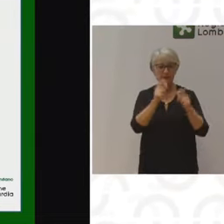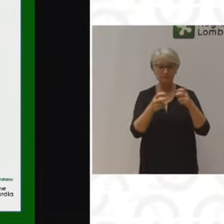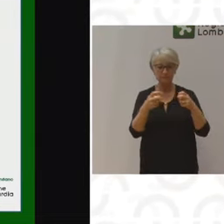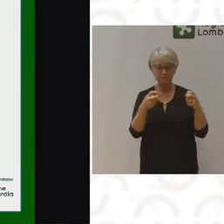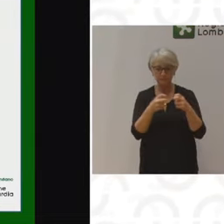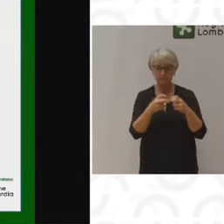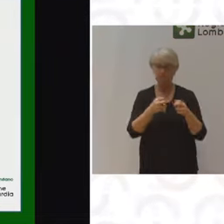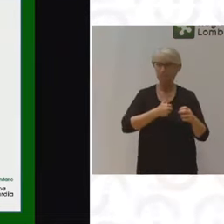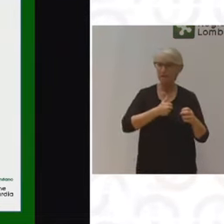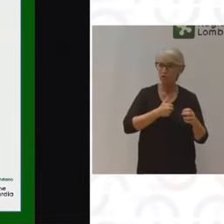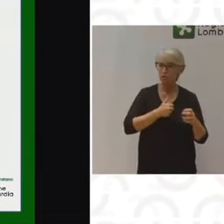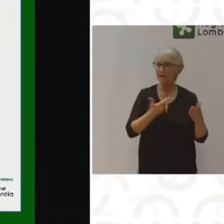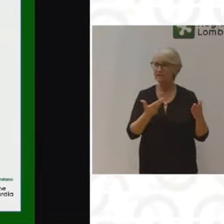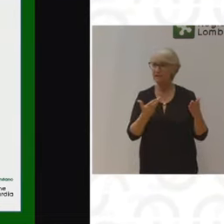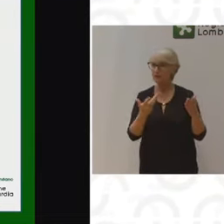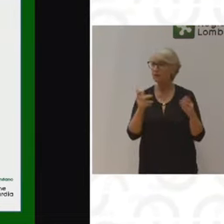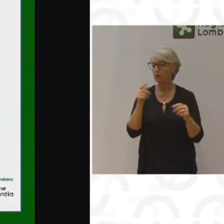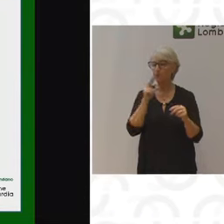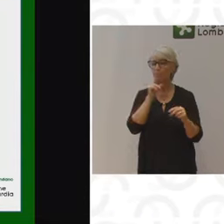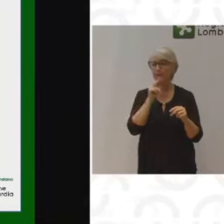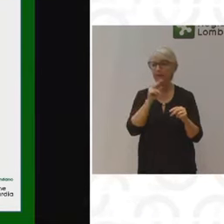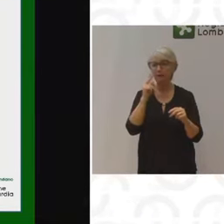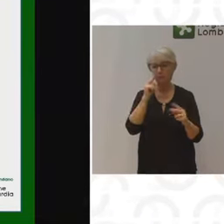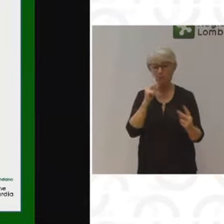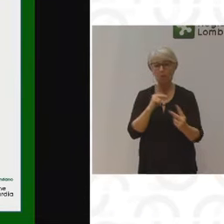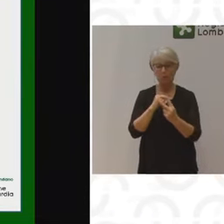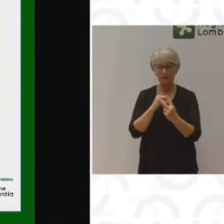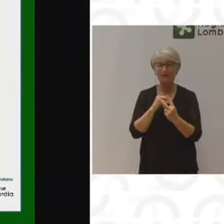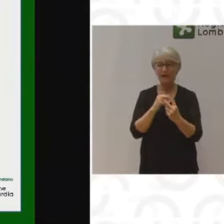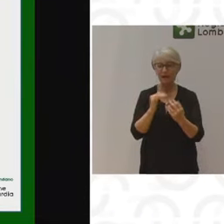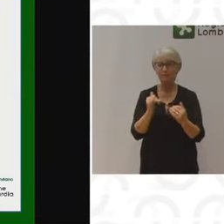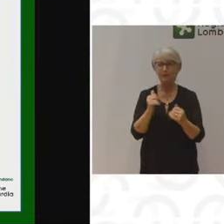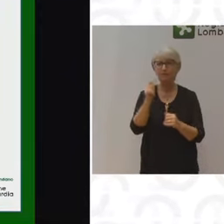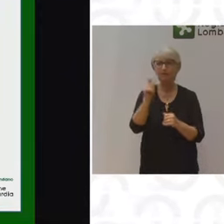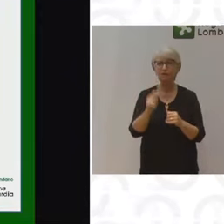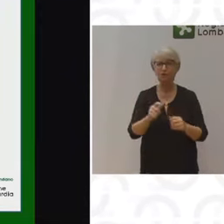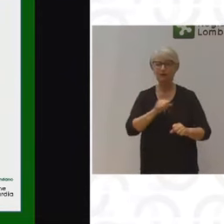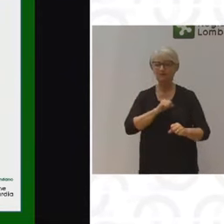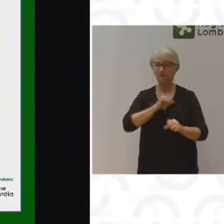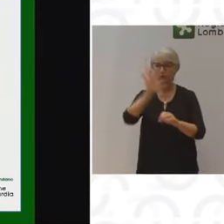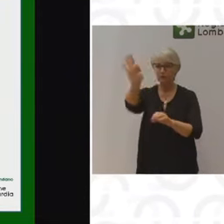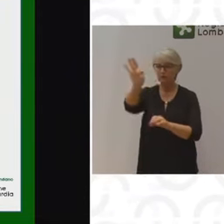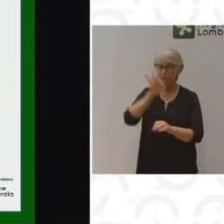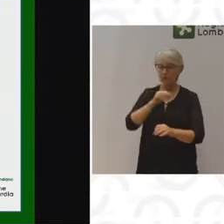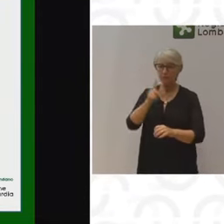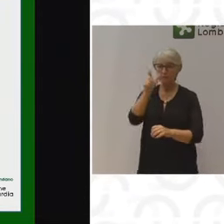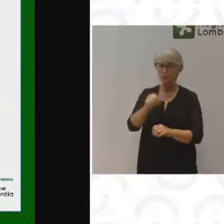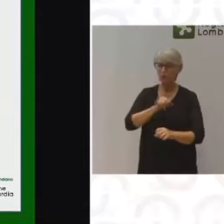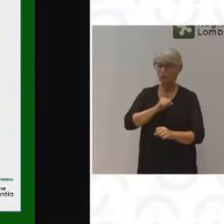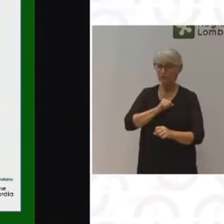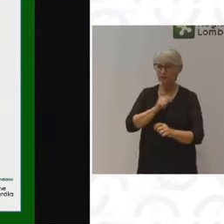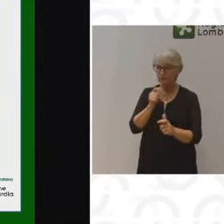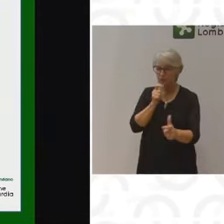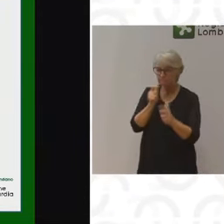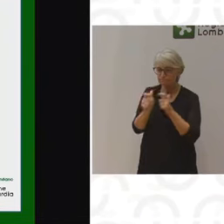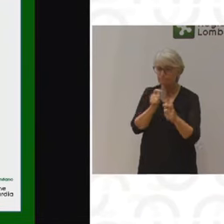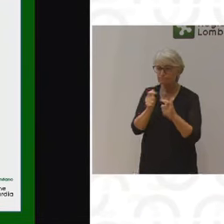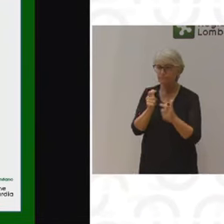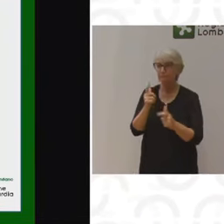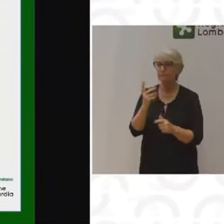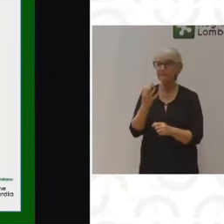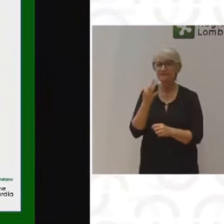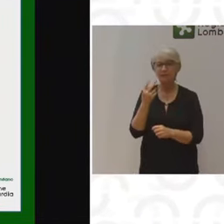e questo oggi è possibile. Quindi parliamo del guardiano, del trustee, della persona di fiducia, come questi si relazionano